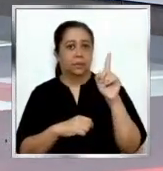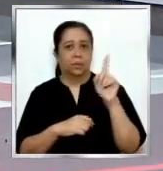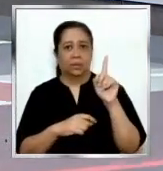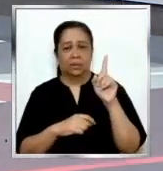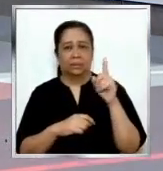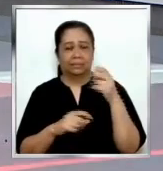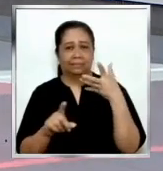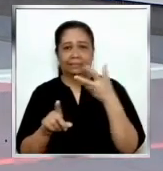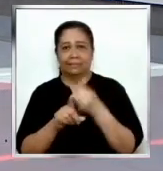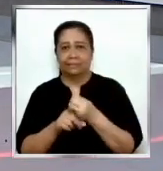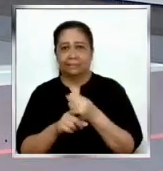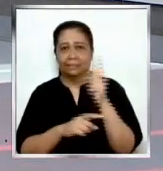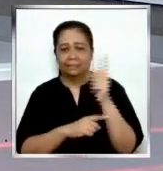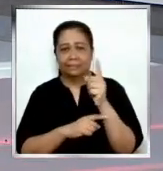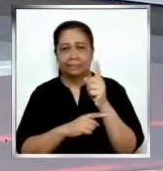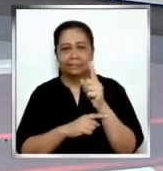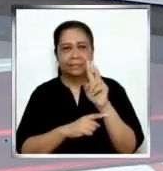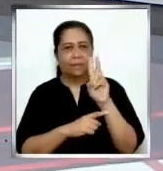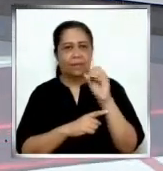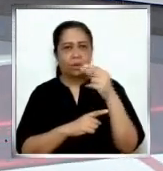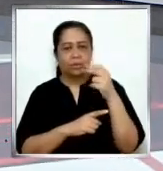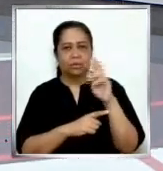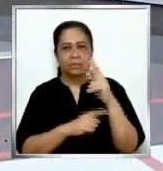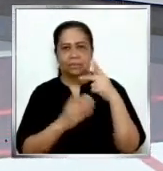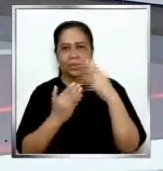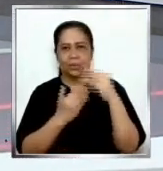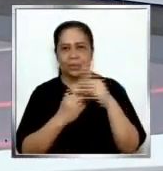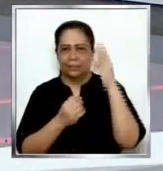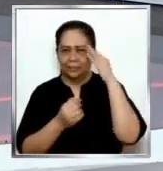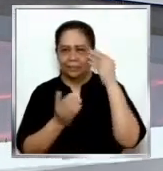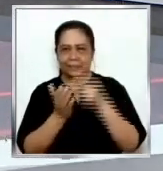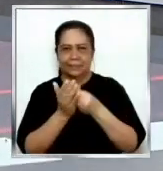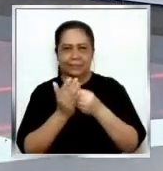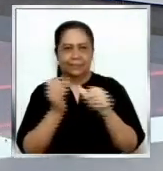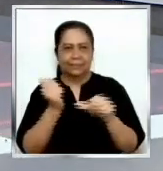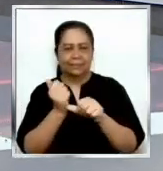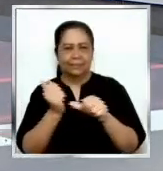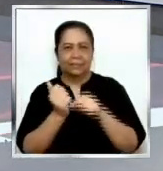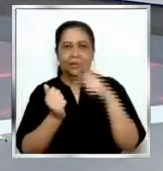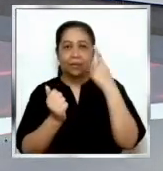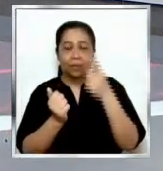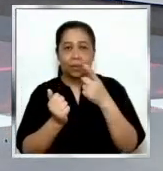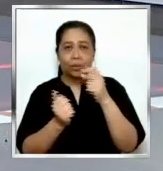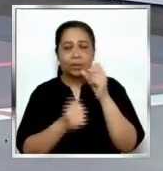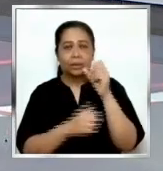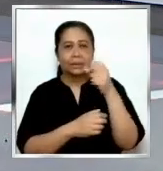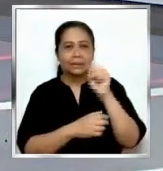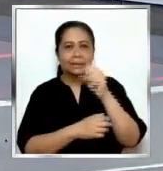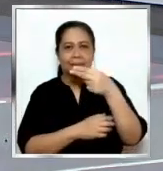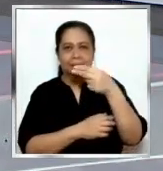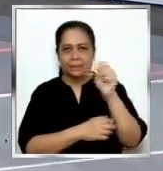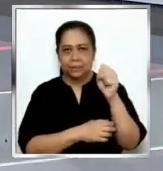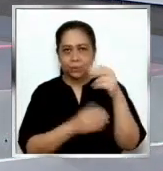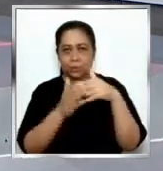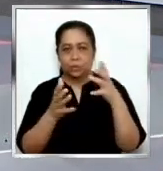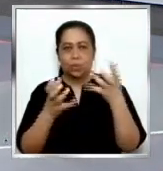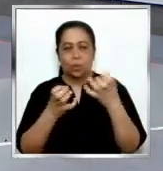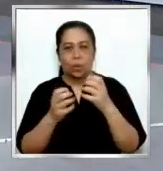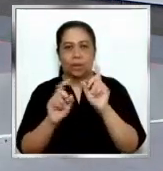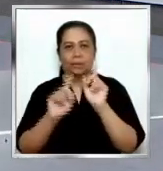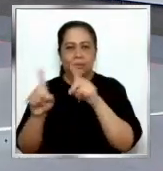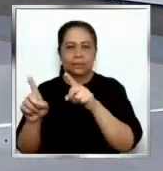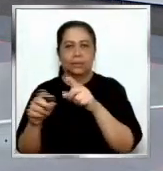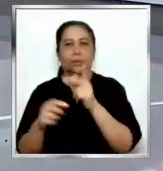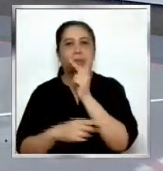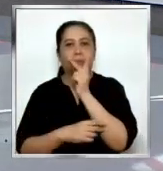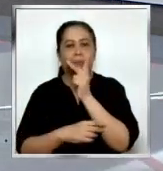nito ang voucher program o yung financial assistance para sa mga senior high school student na gustong pumasok sa